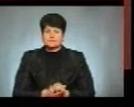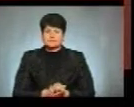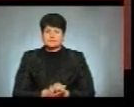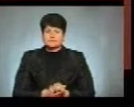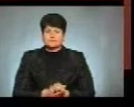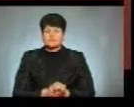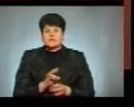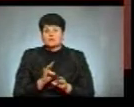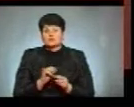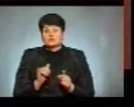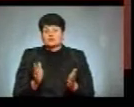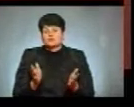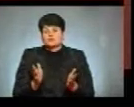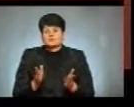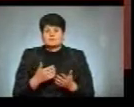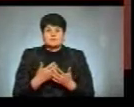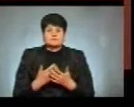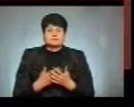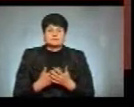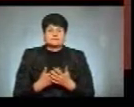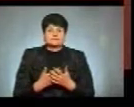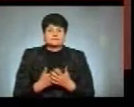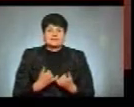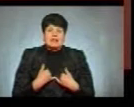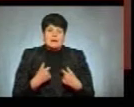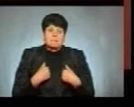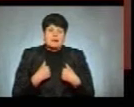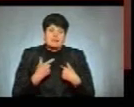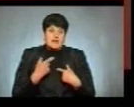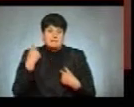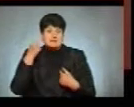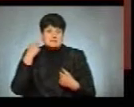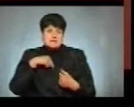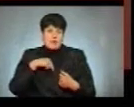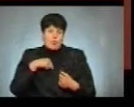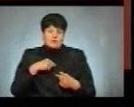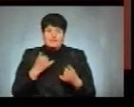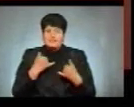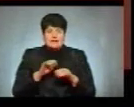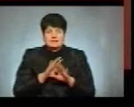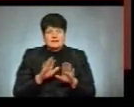Ну, скажімо так, для мене як психолога не дивно, що